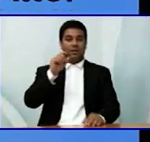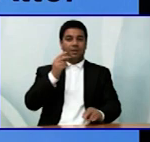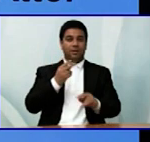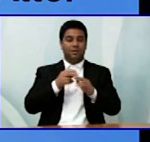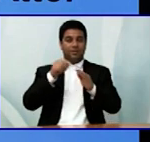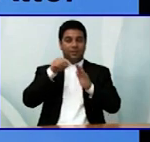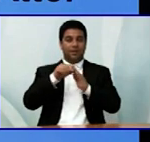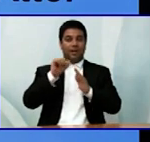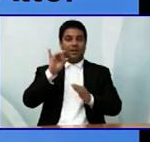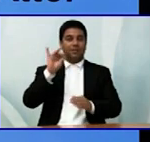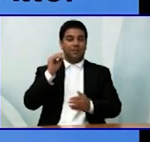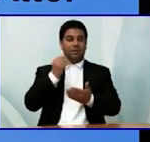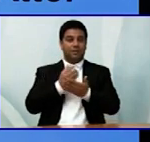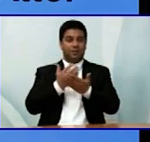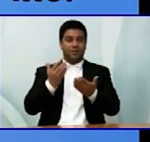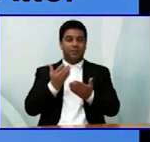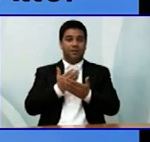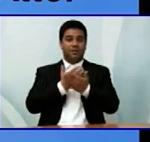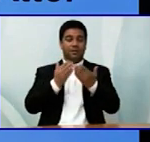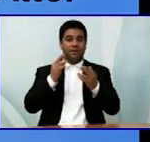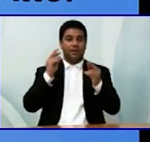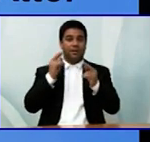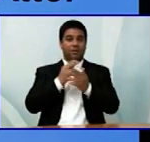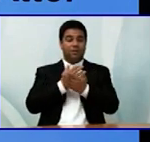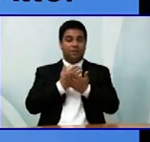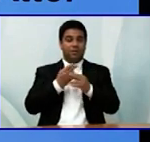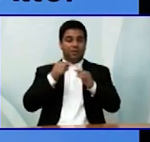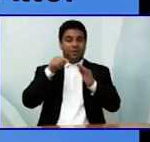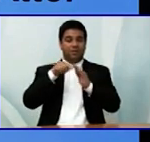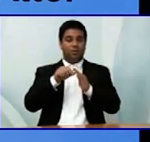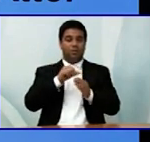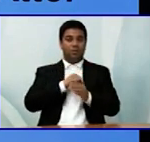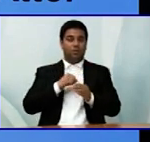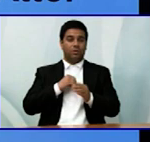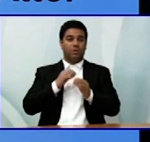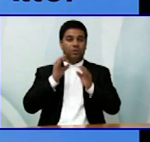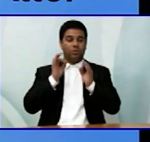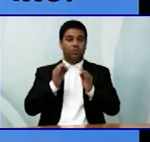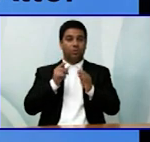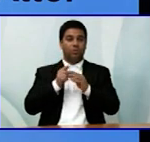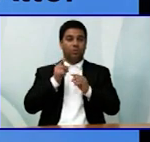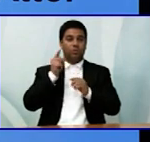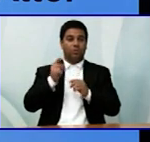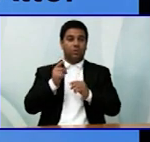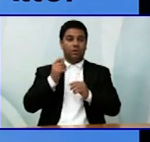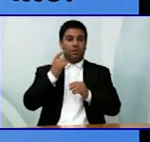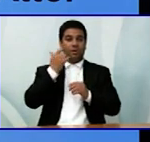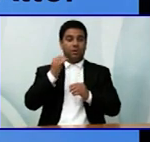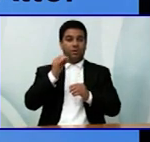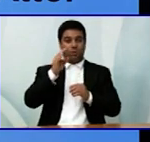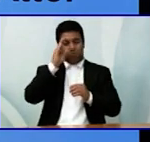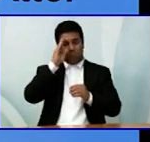tutgan aziz, sen xatolardan o'zingni tut uzoq, ey o'g'il